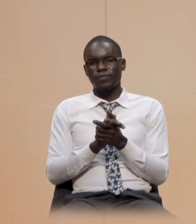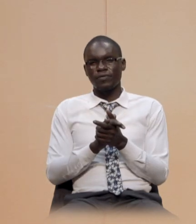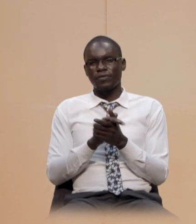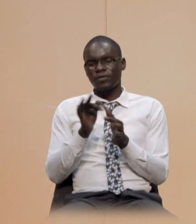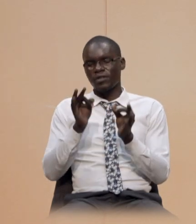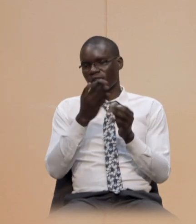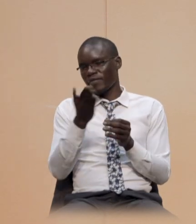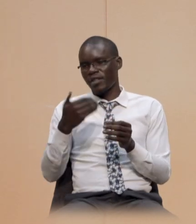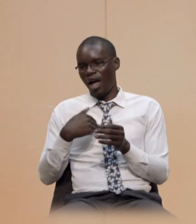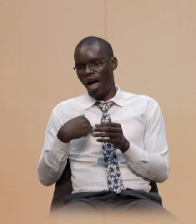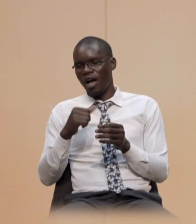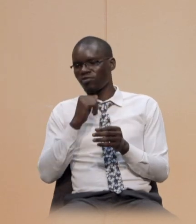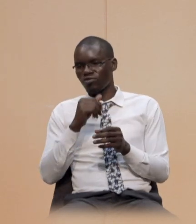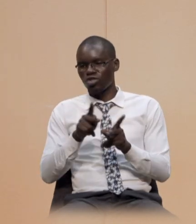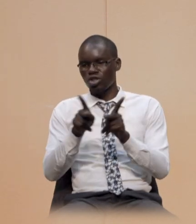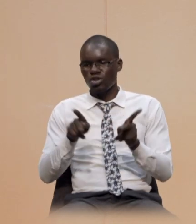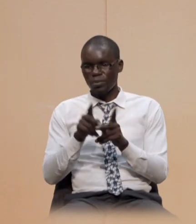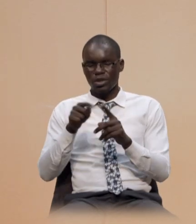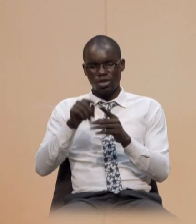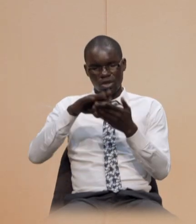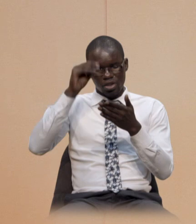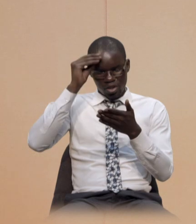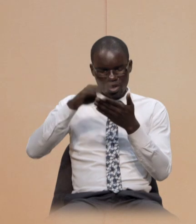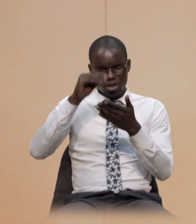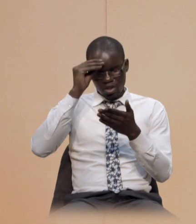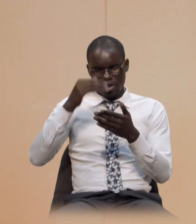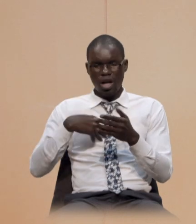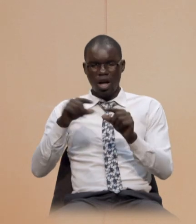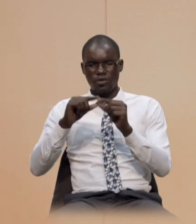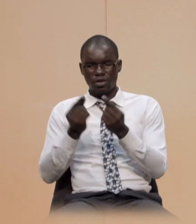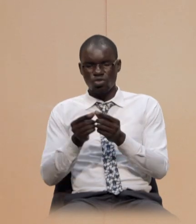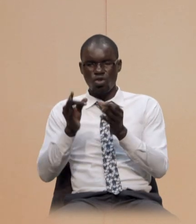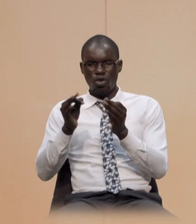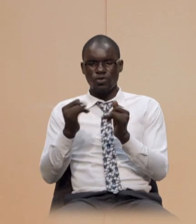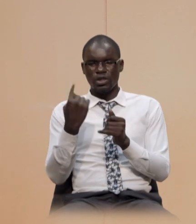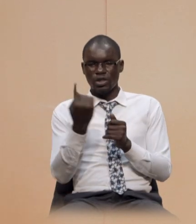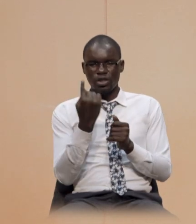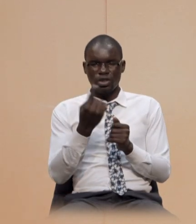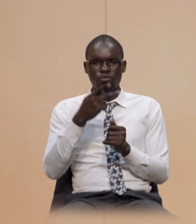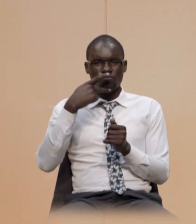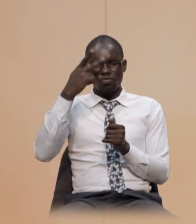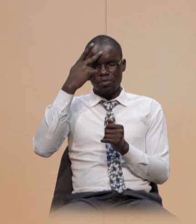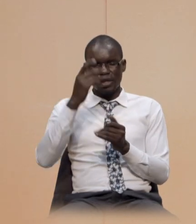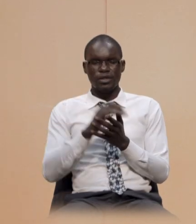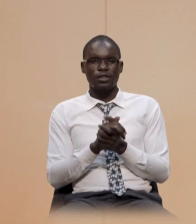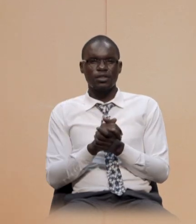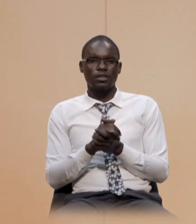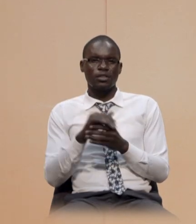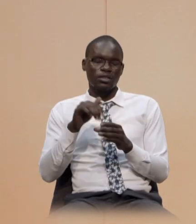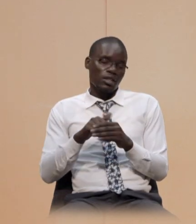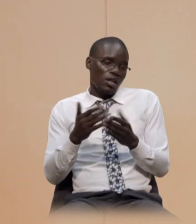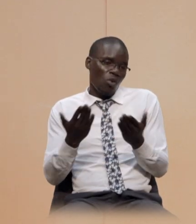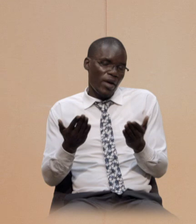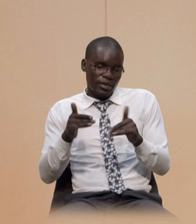Kama hapo una mahali pa kujifunzia, tengeneza chama cha single parents katika kanisa lako, katika